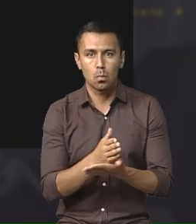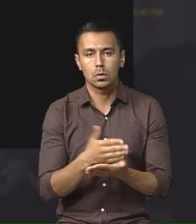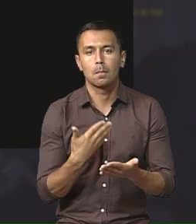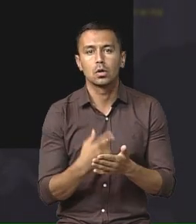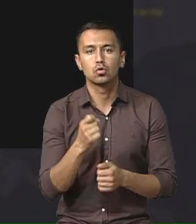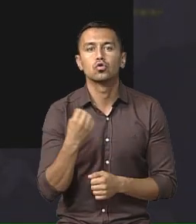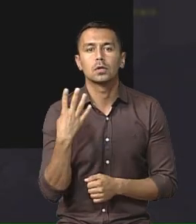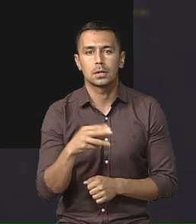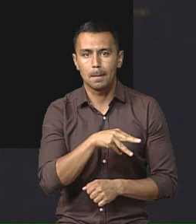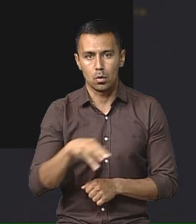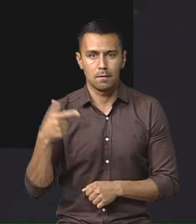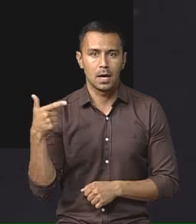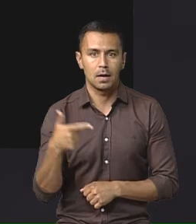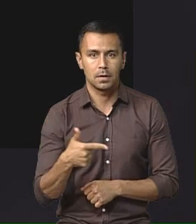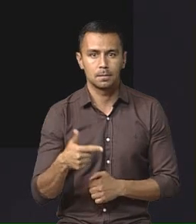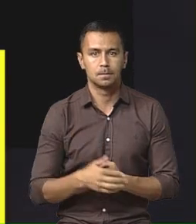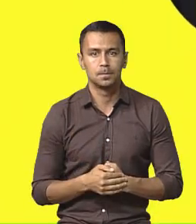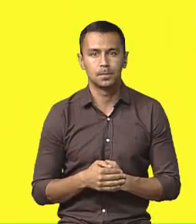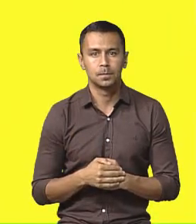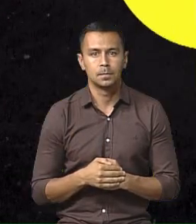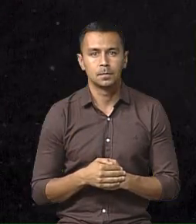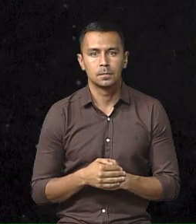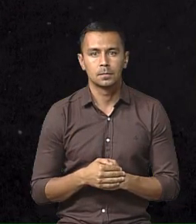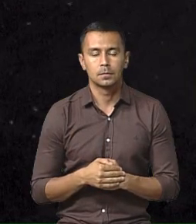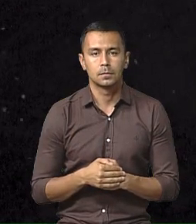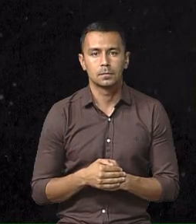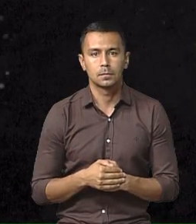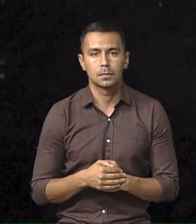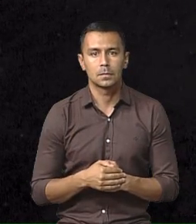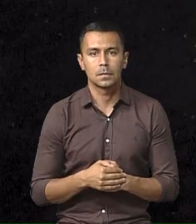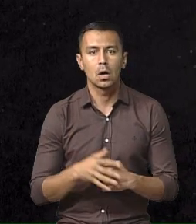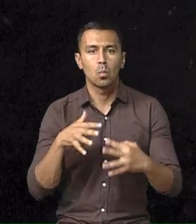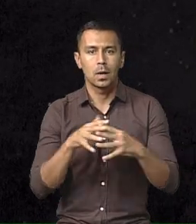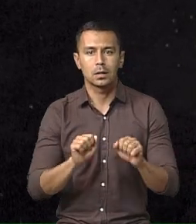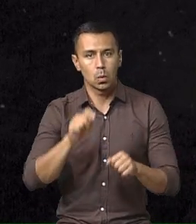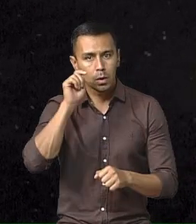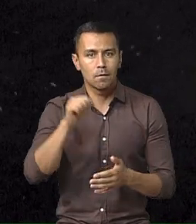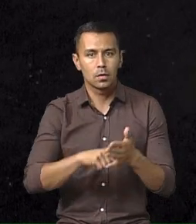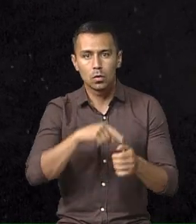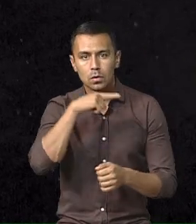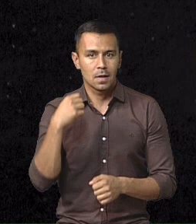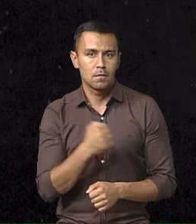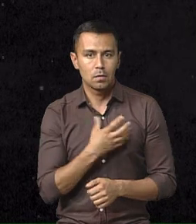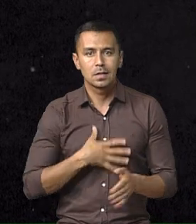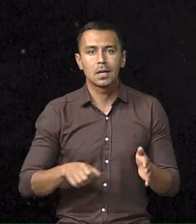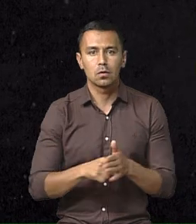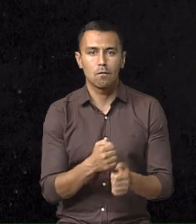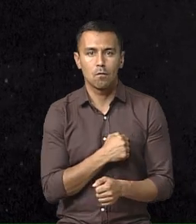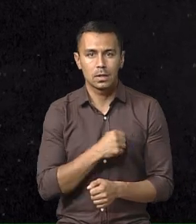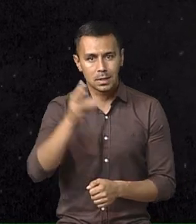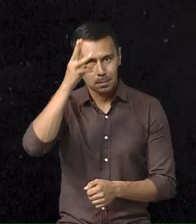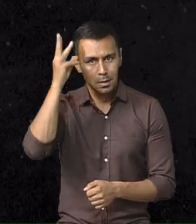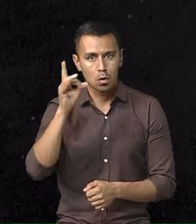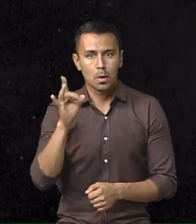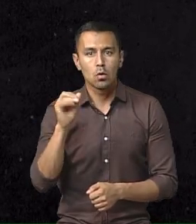майже 114 мільйонів гривень. У боях, захищаючи Україну від російських військових, загинув воїн з Хмельниччини